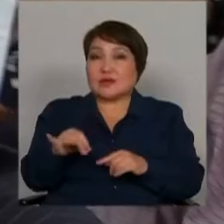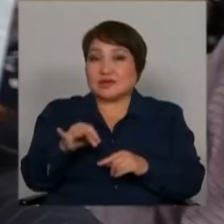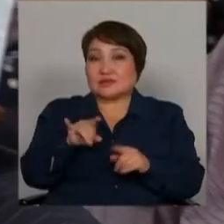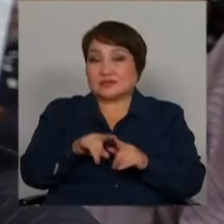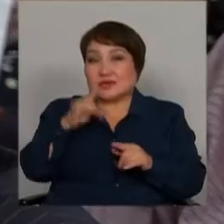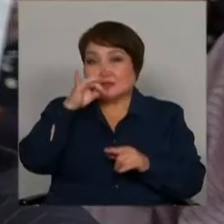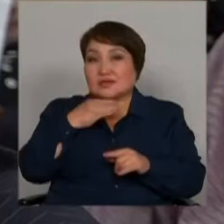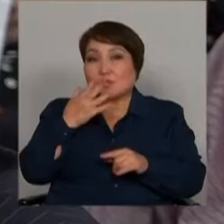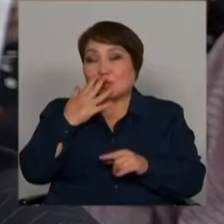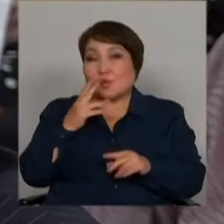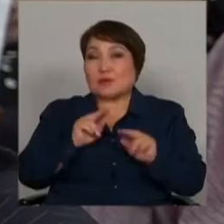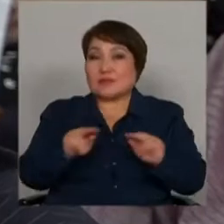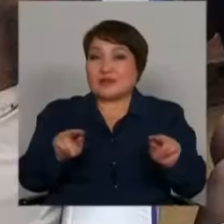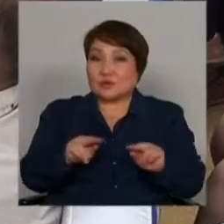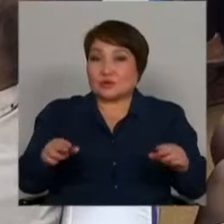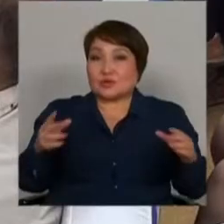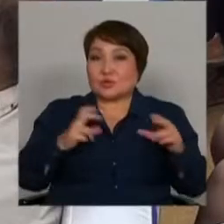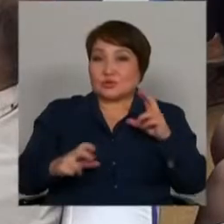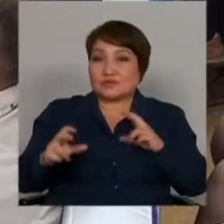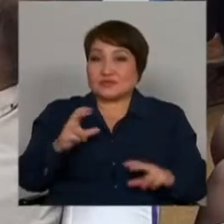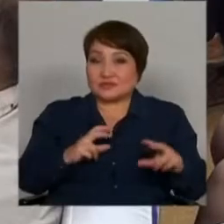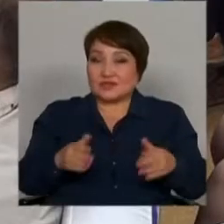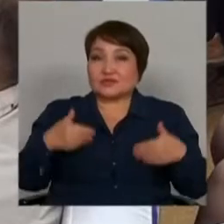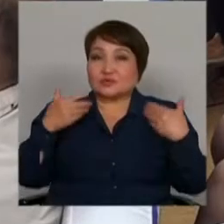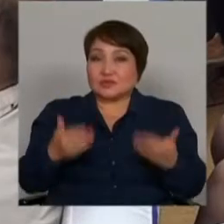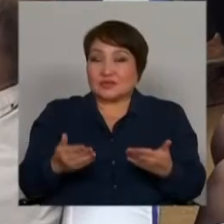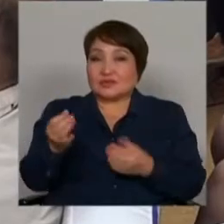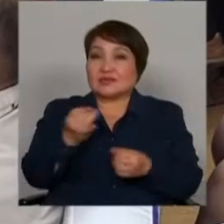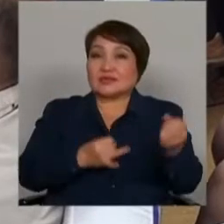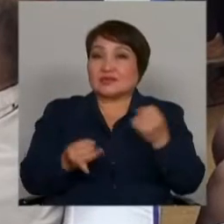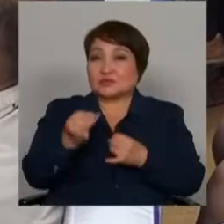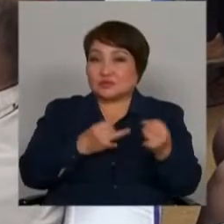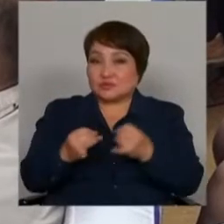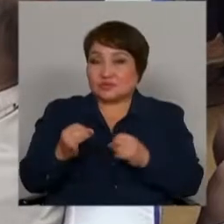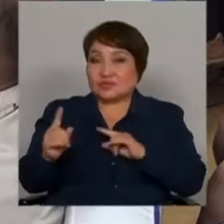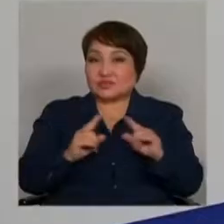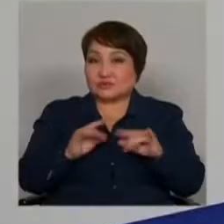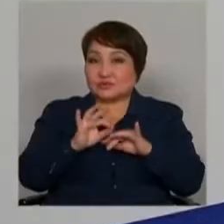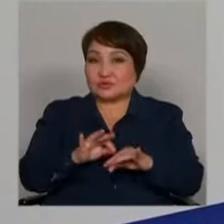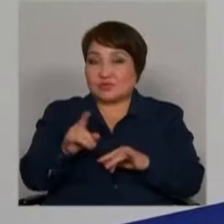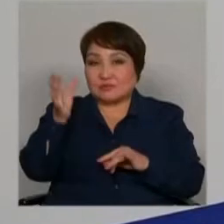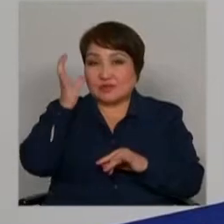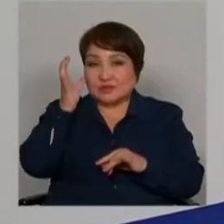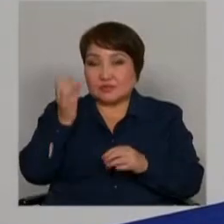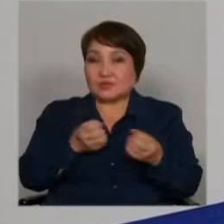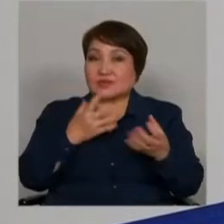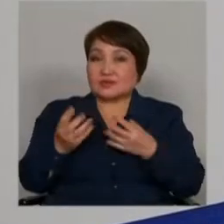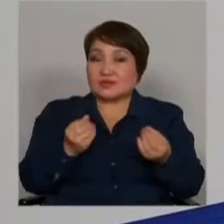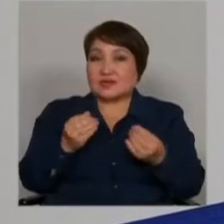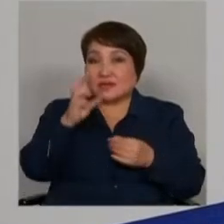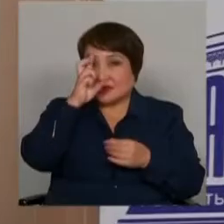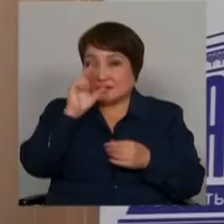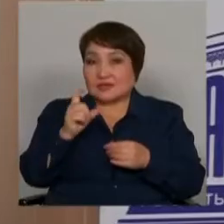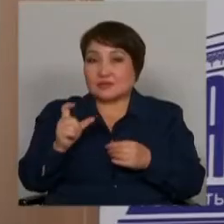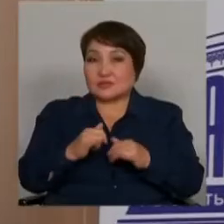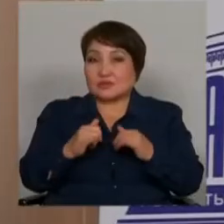педагогикалық университетінің ұжымы жолдауды талқылауға арналған жиын өткізді. Онда білім мен өркениет, ел экономикасының дамуы,